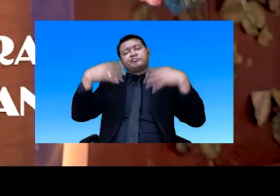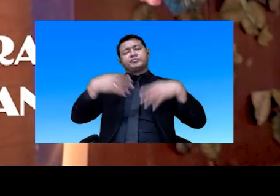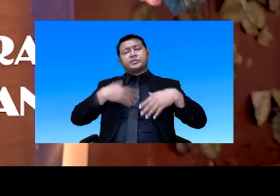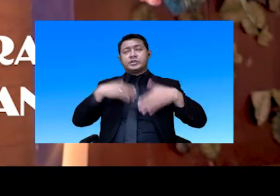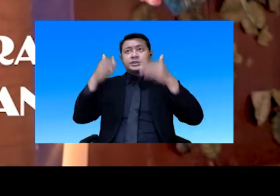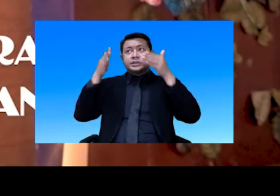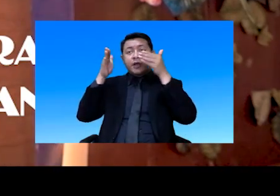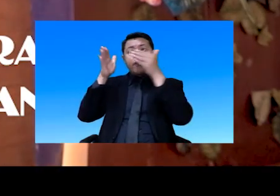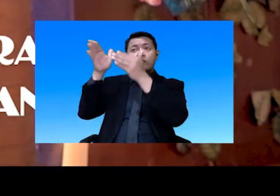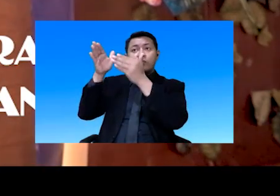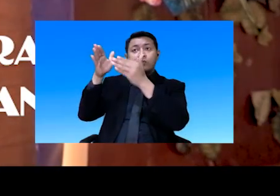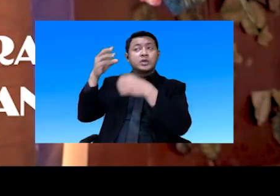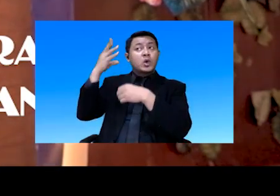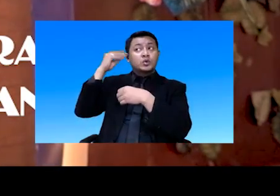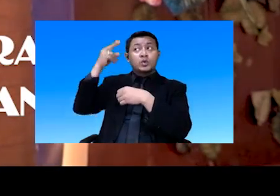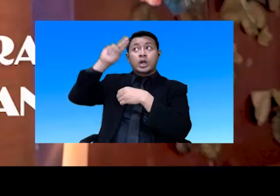suara Tuhan.